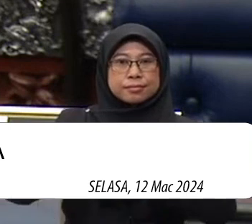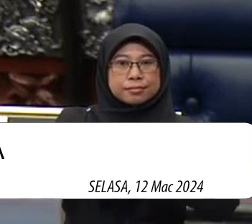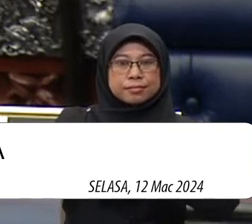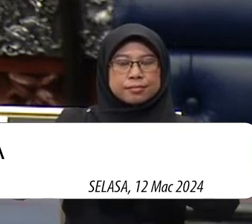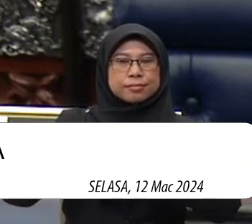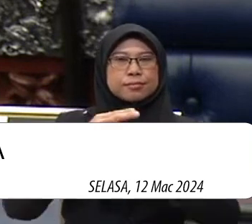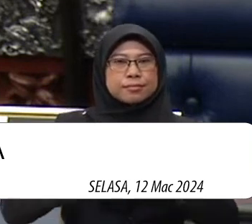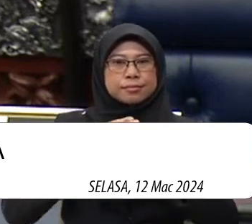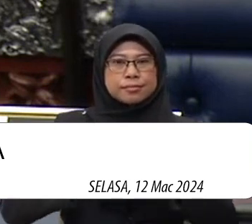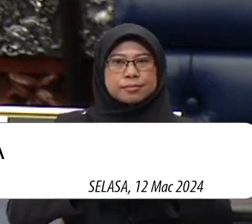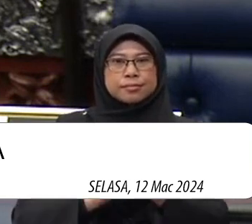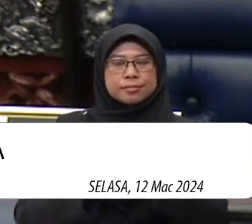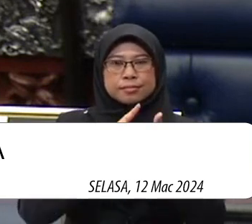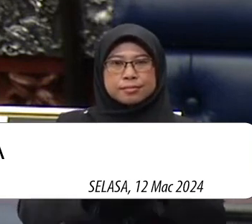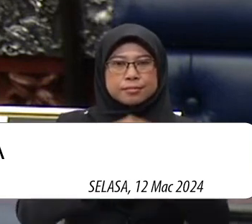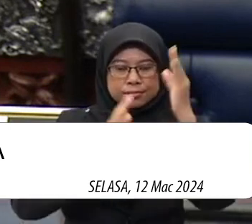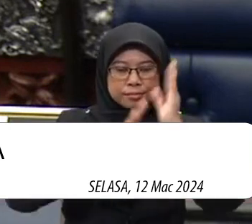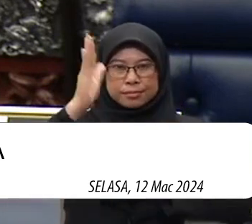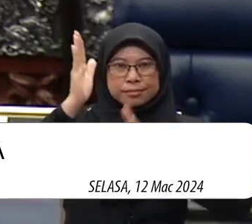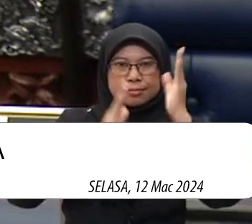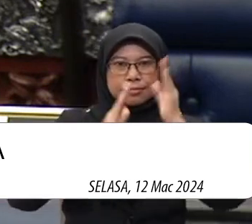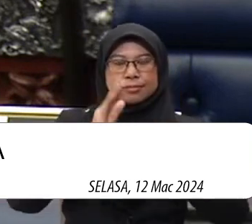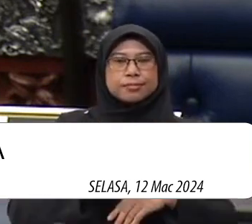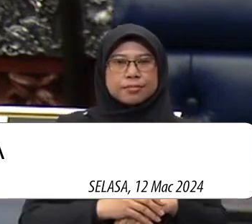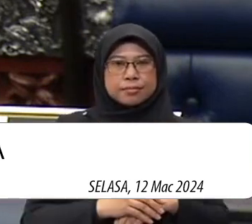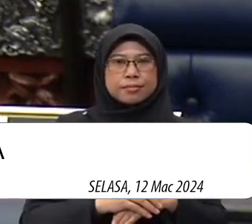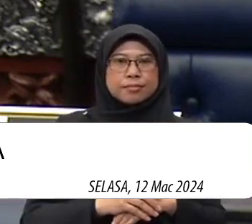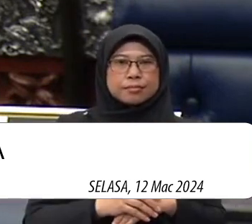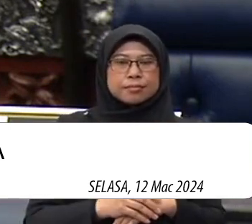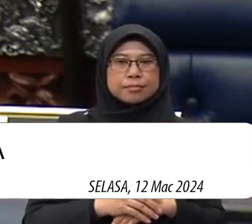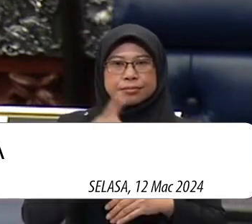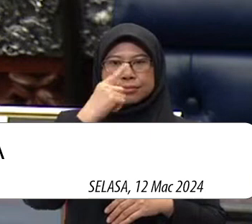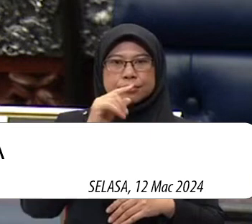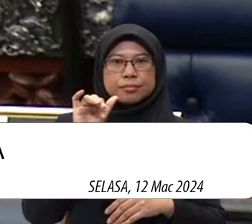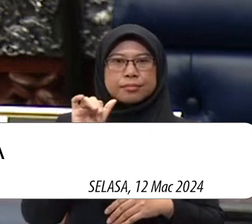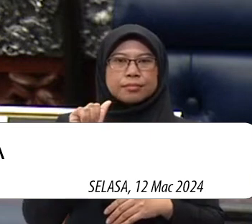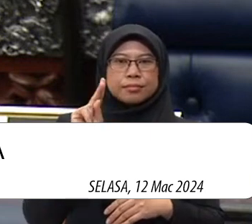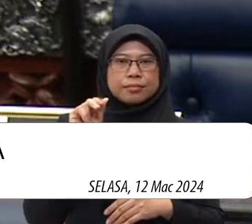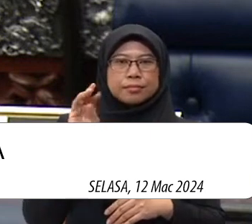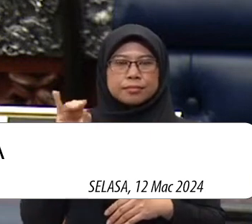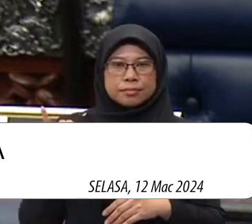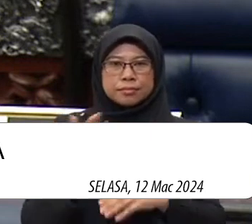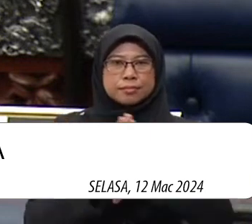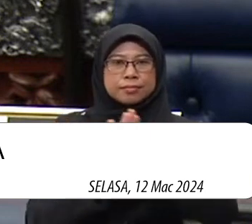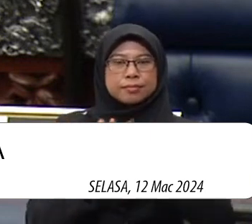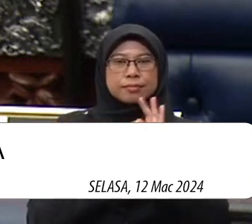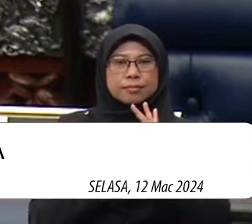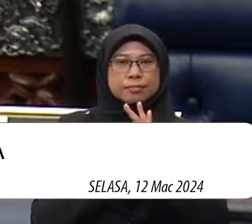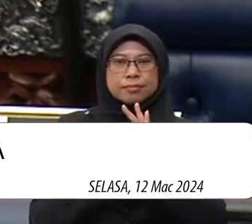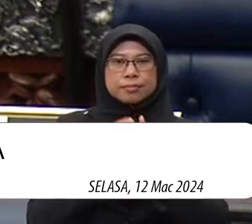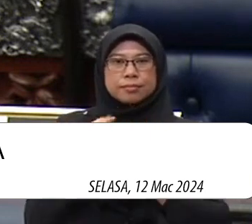dinamakan Grand Malaysia laboratories for Academia business caboration atau